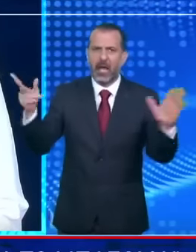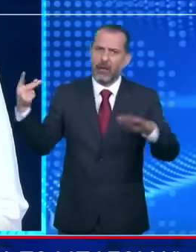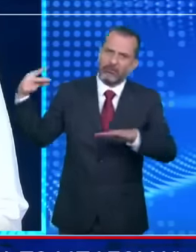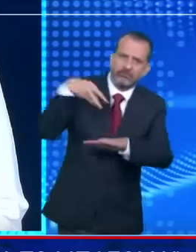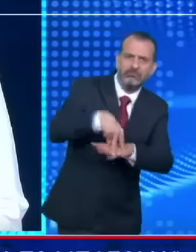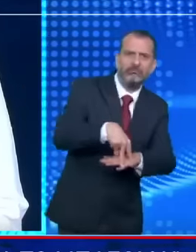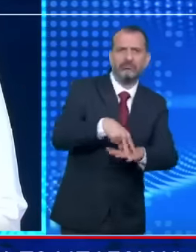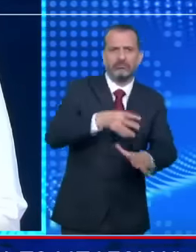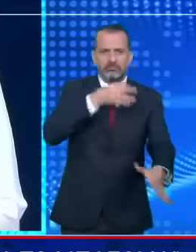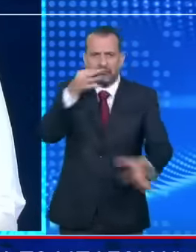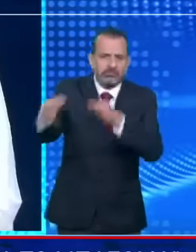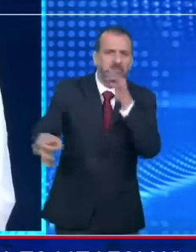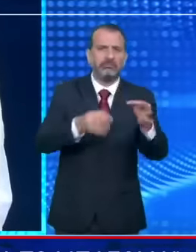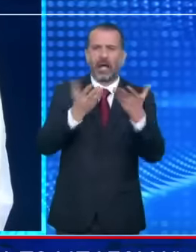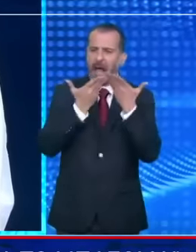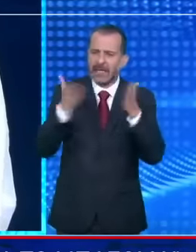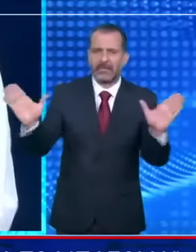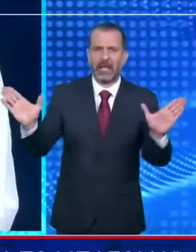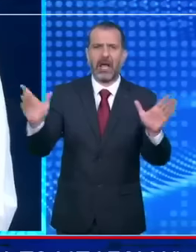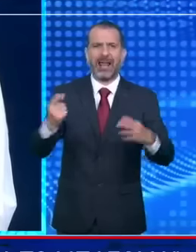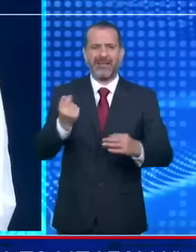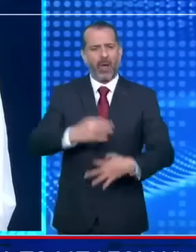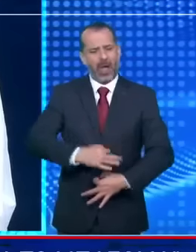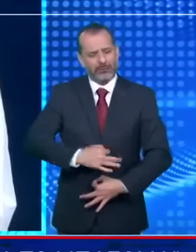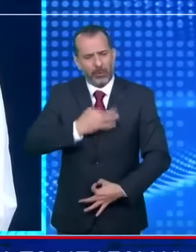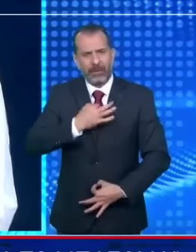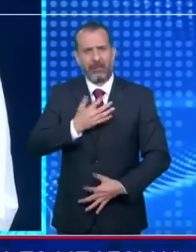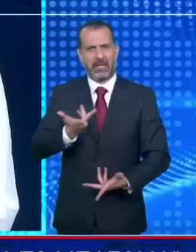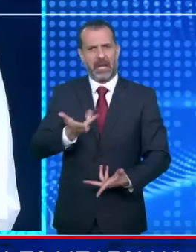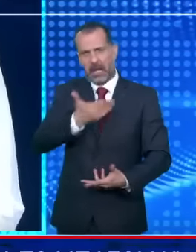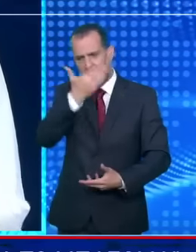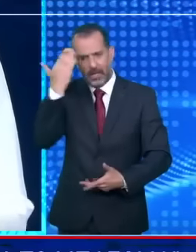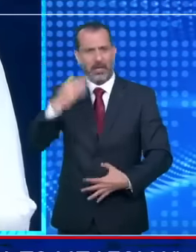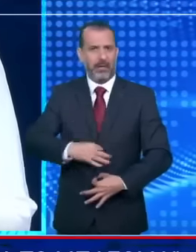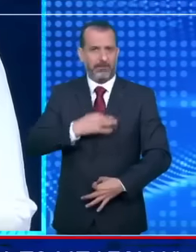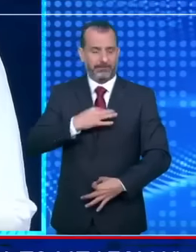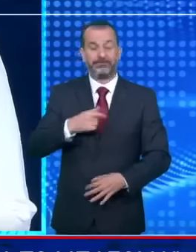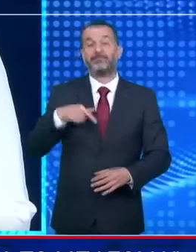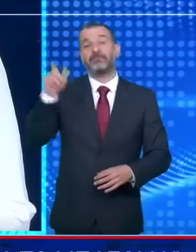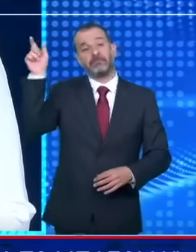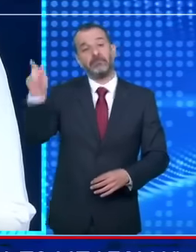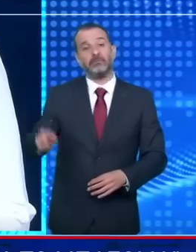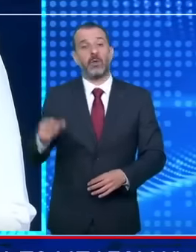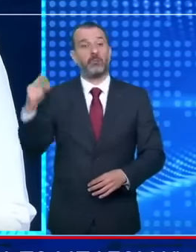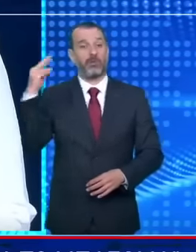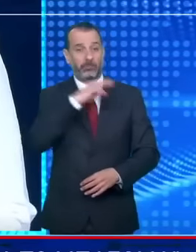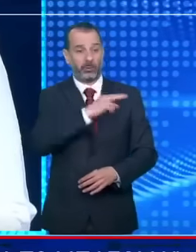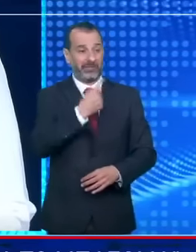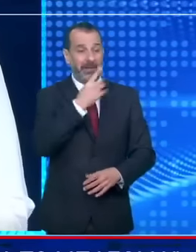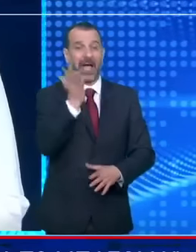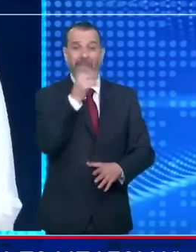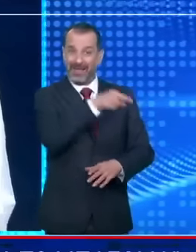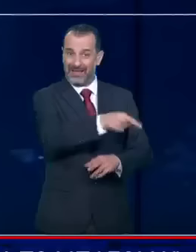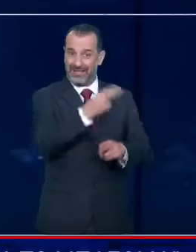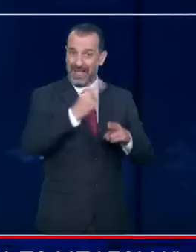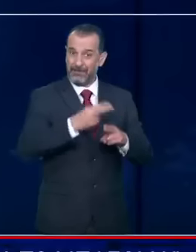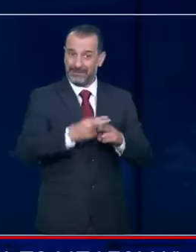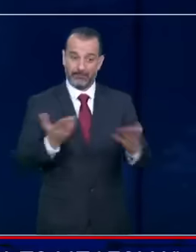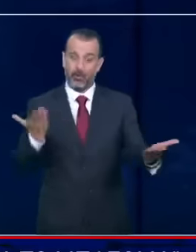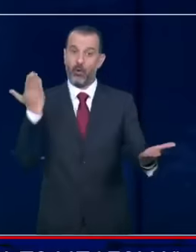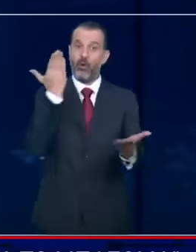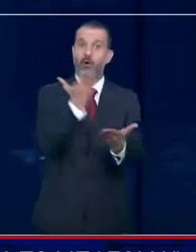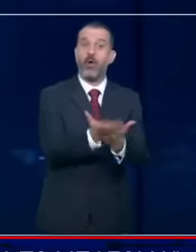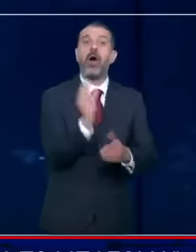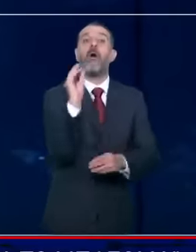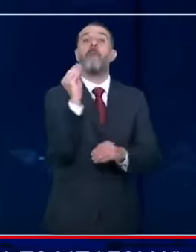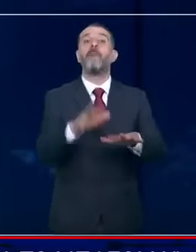κάποια στοιχειώδη αξιοπρέπεια και ευθυξία. Αν λέει ο Πρωθυπουργός, καταθέστε το αίτημα για προανακριτική και θα σας απαντήσω